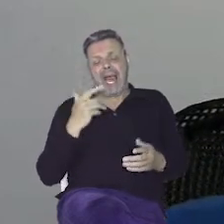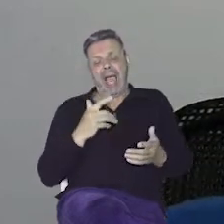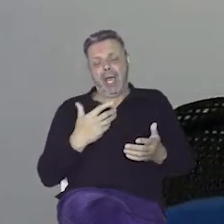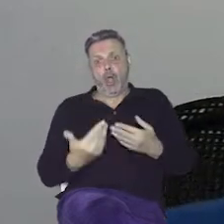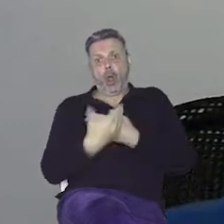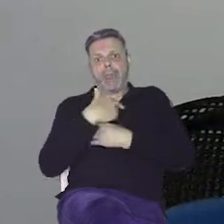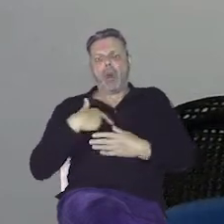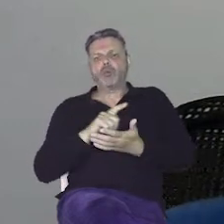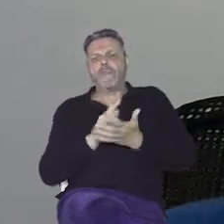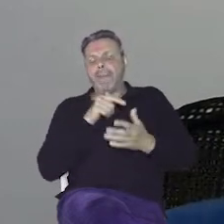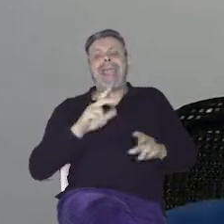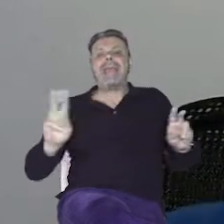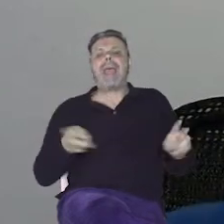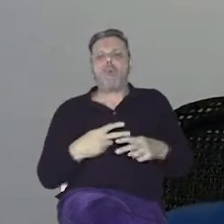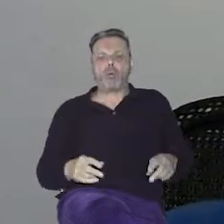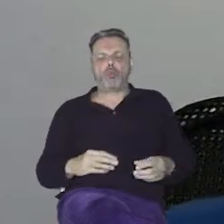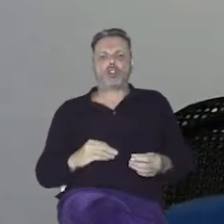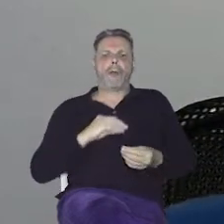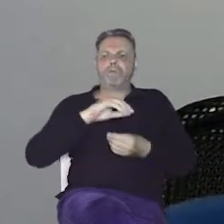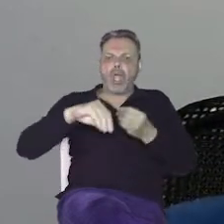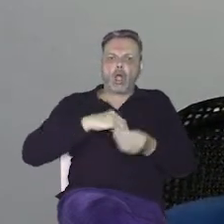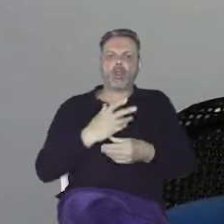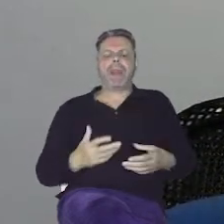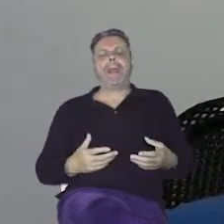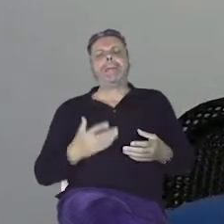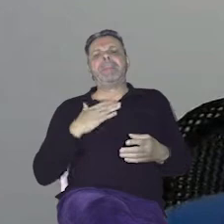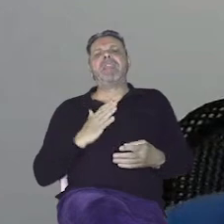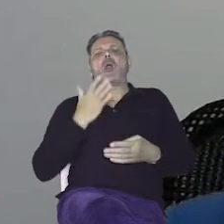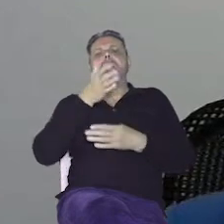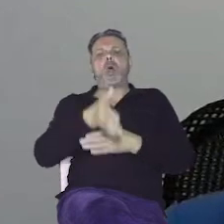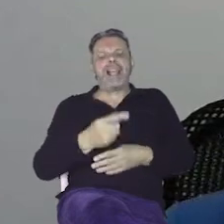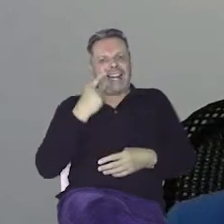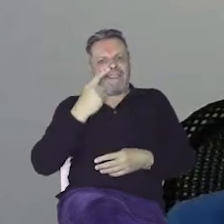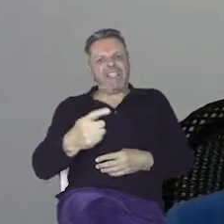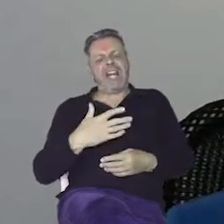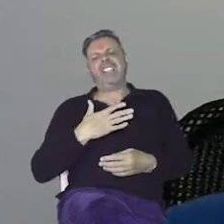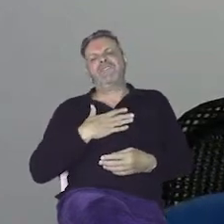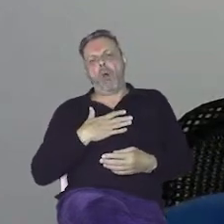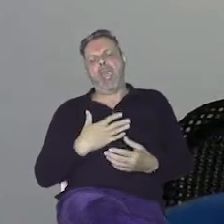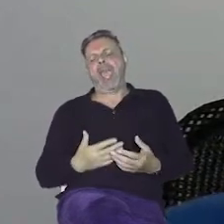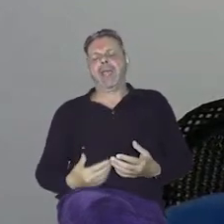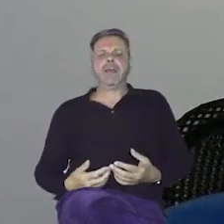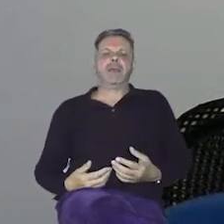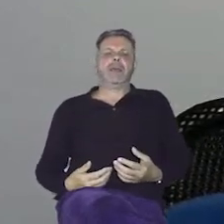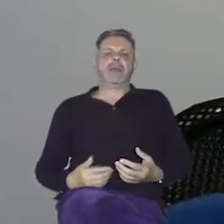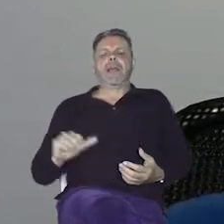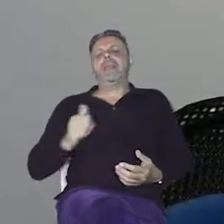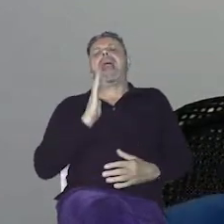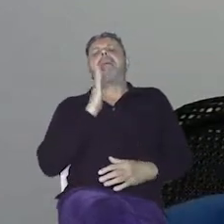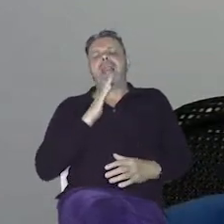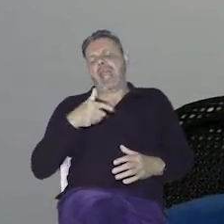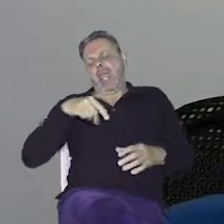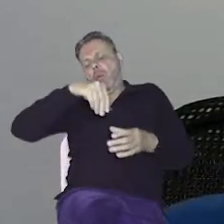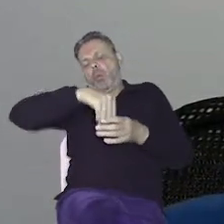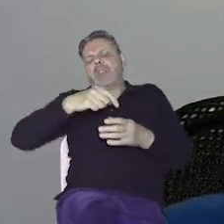i nemogućnost rodbine, obitelji da dolaze i vide svoje najmilije unutar